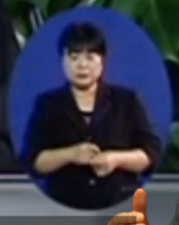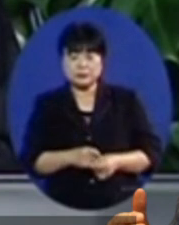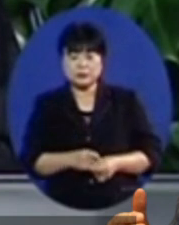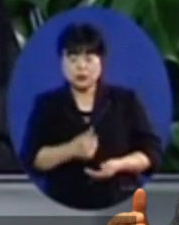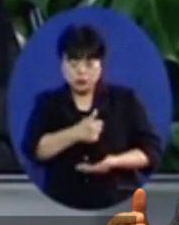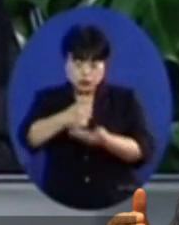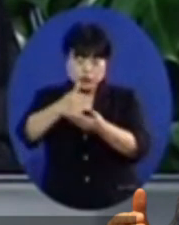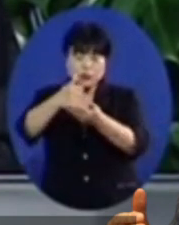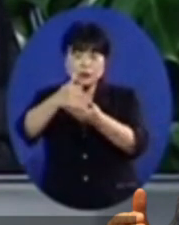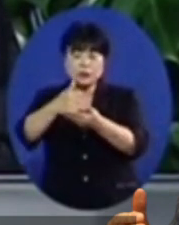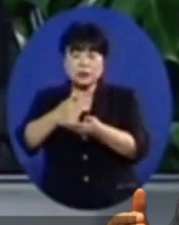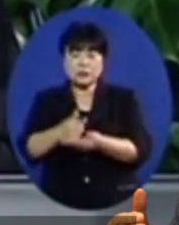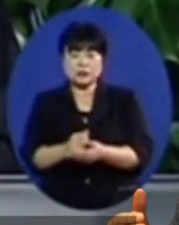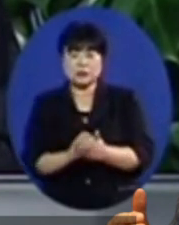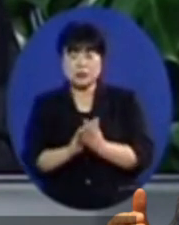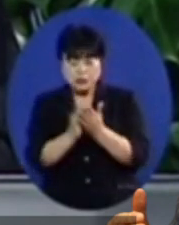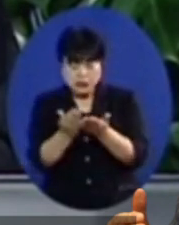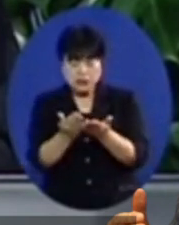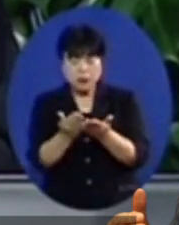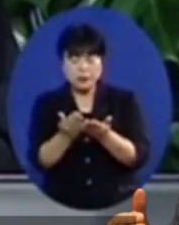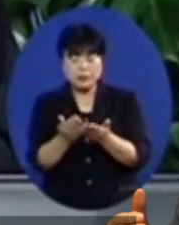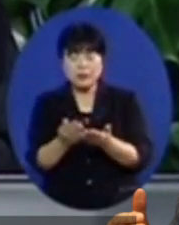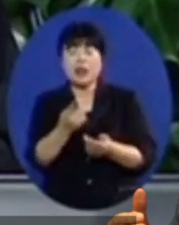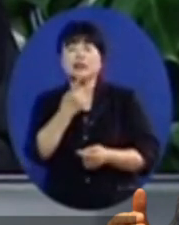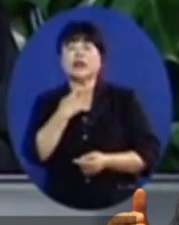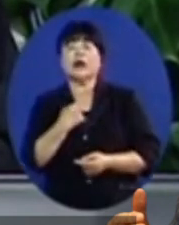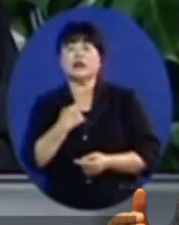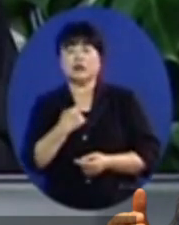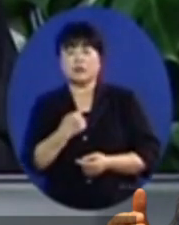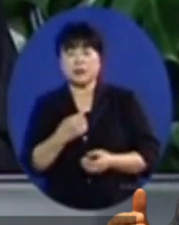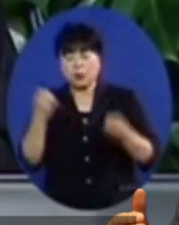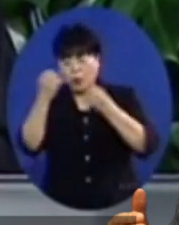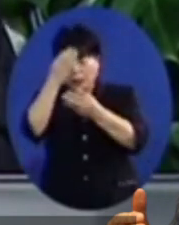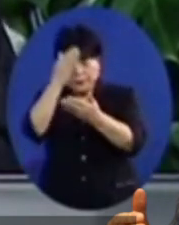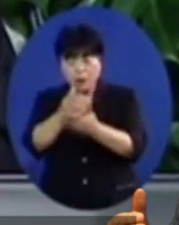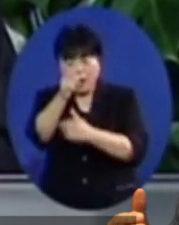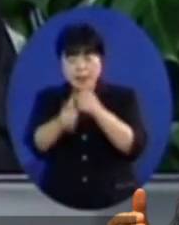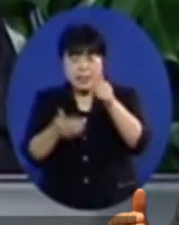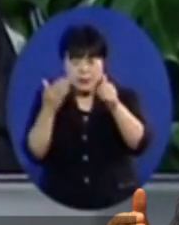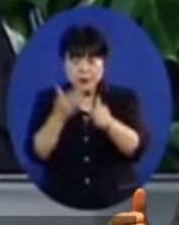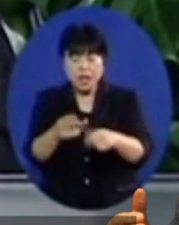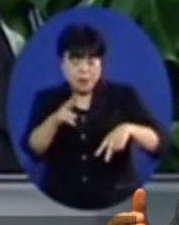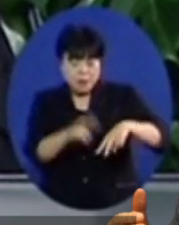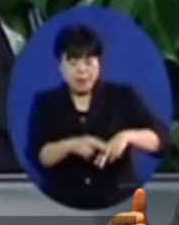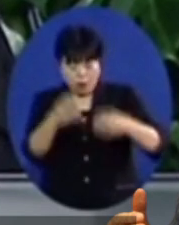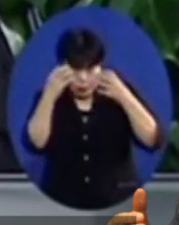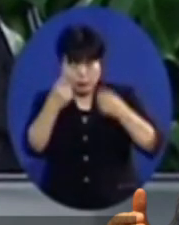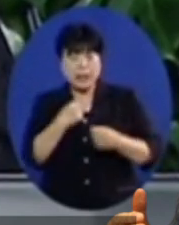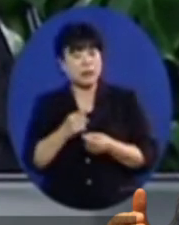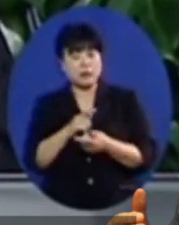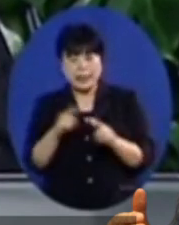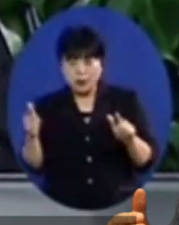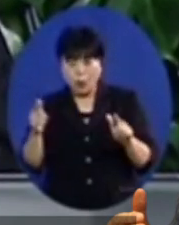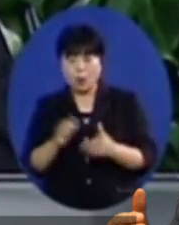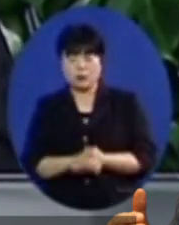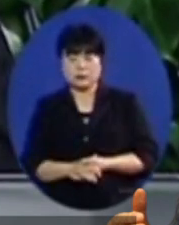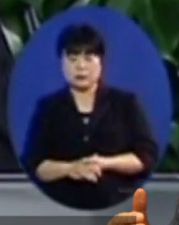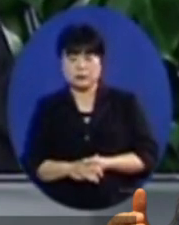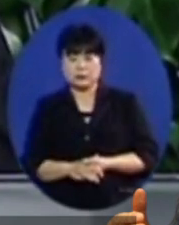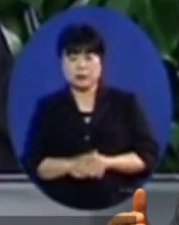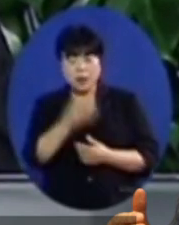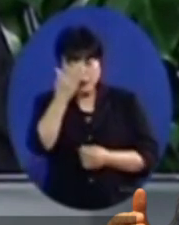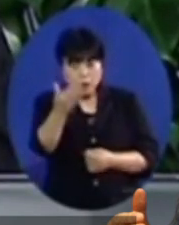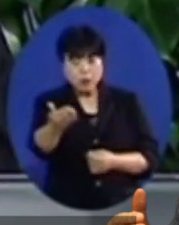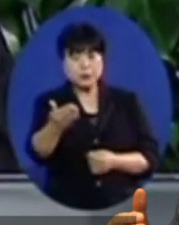진짜로 예수님이 당했다는 것입니다. 오해하지 말은 것입니다. 하나님께 매를 맞고 고통당한 것도 아니라는 것입니다.